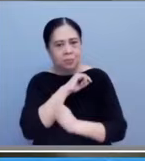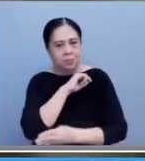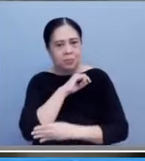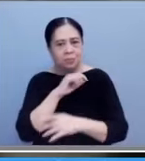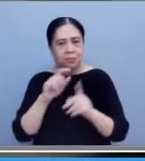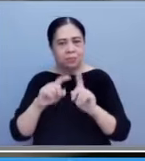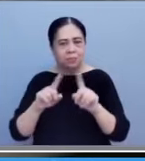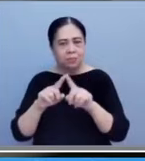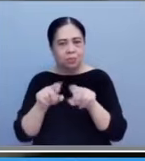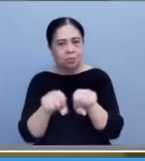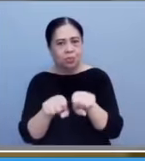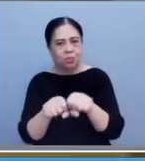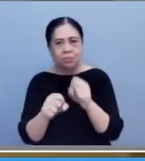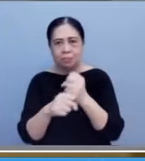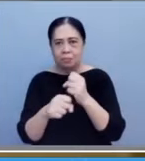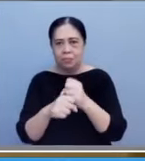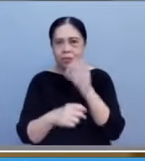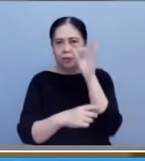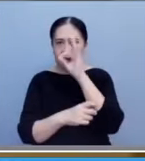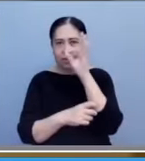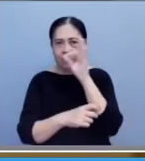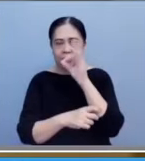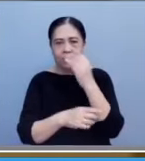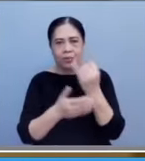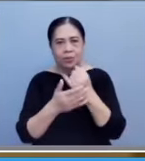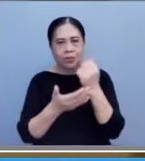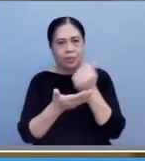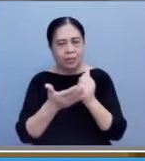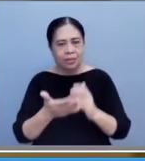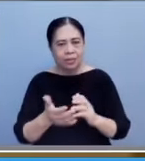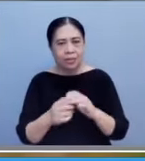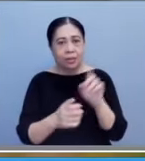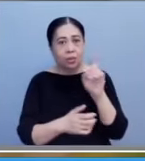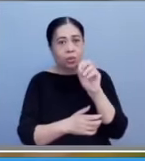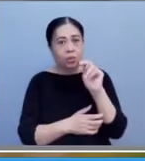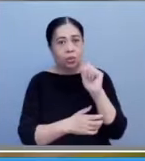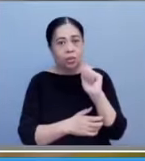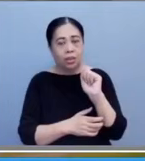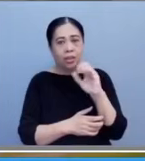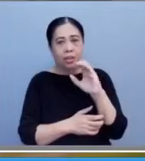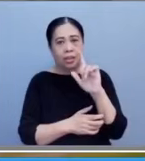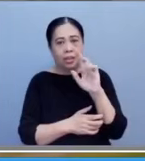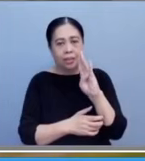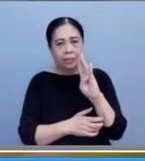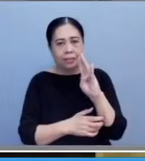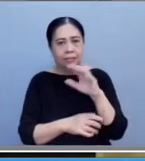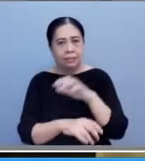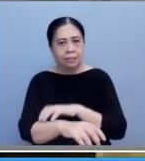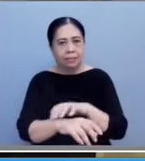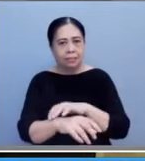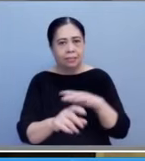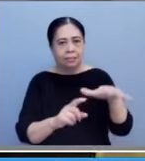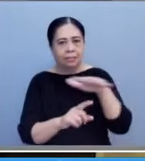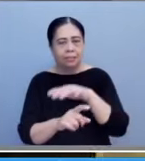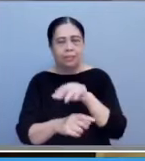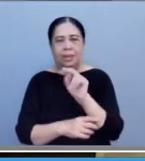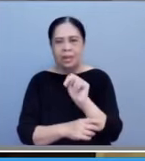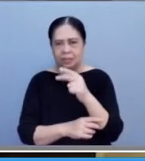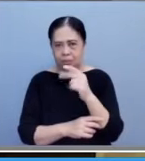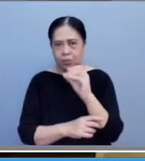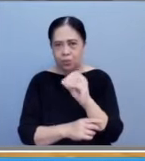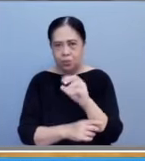gawa ng mga Filipino artists. Ang Zonta Club Makati and Environs ay isang non-governmental organization